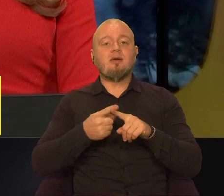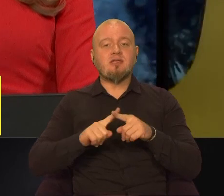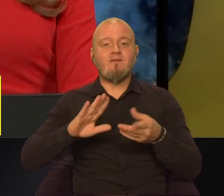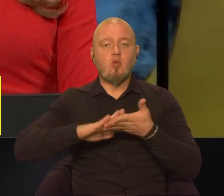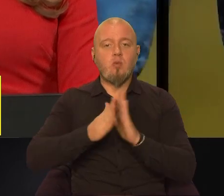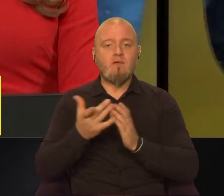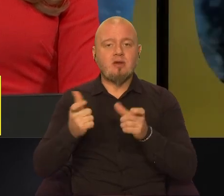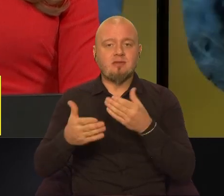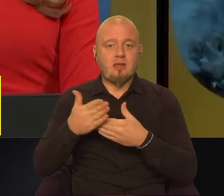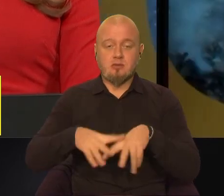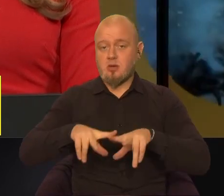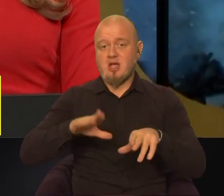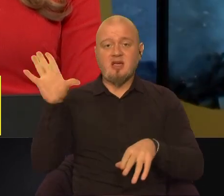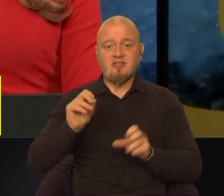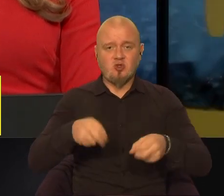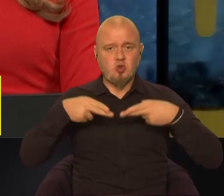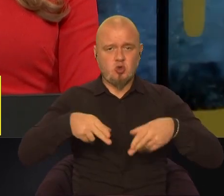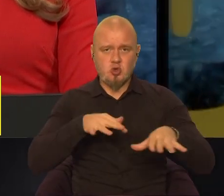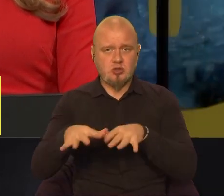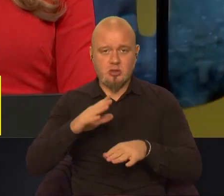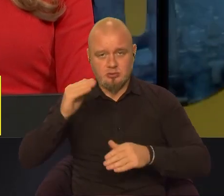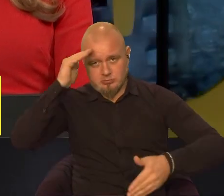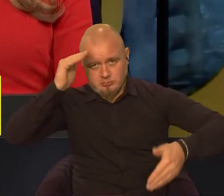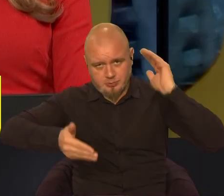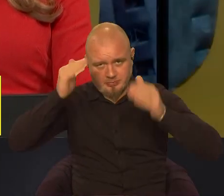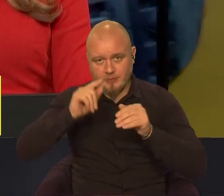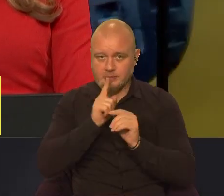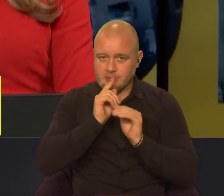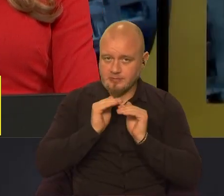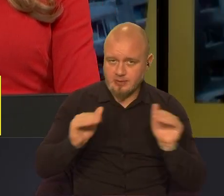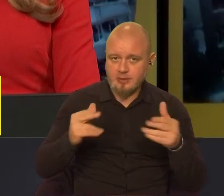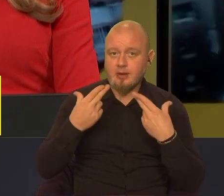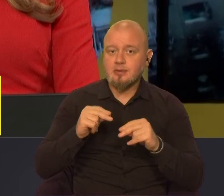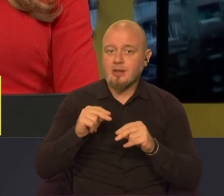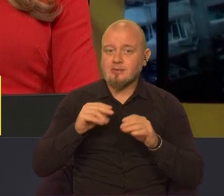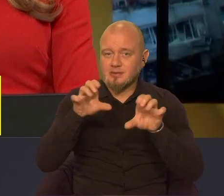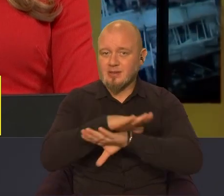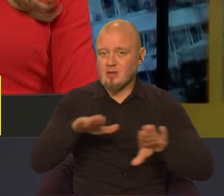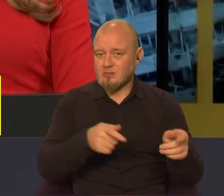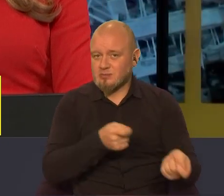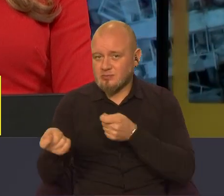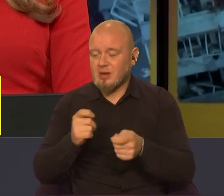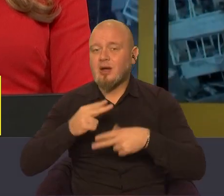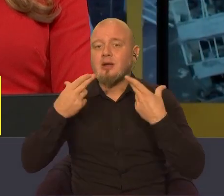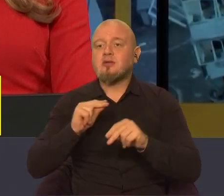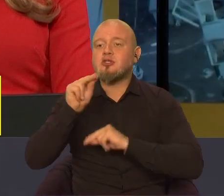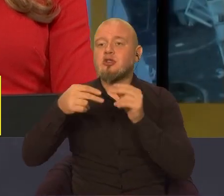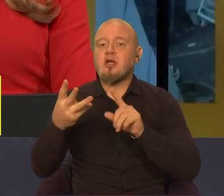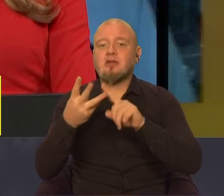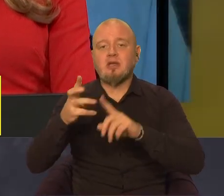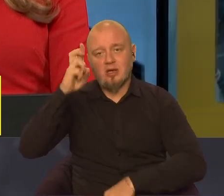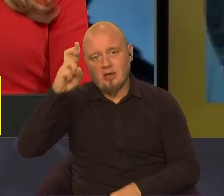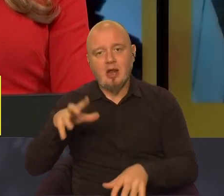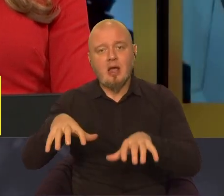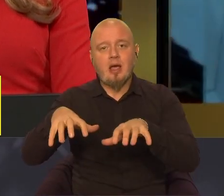Ну, як всі злочинці, підпільно, тихенько, десь контрабандою, десь через треті країни, ну,